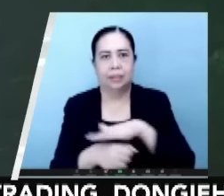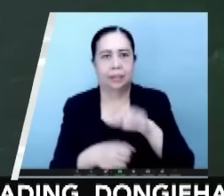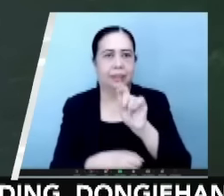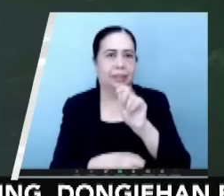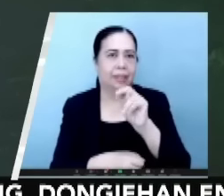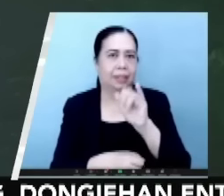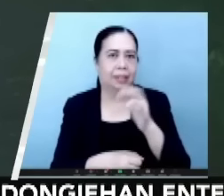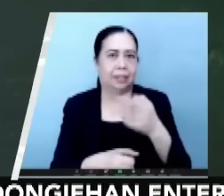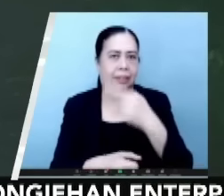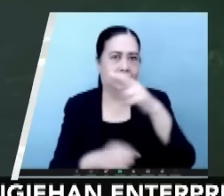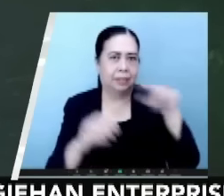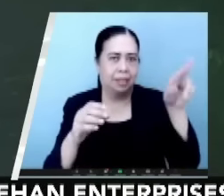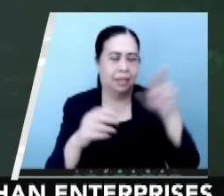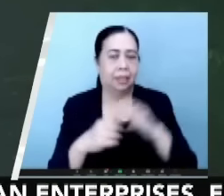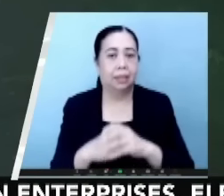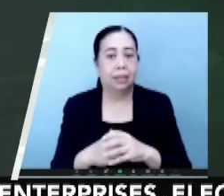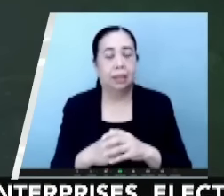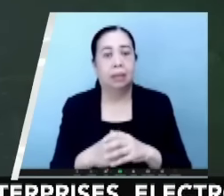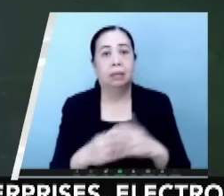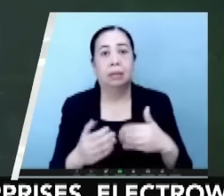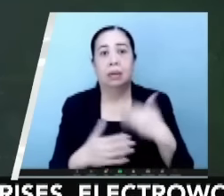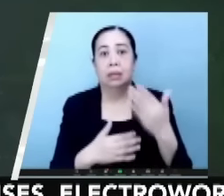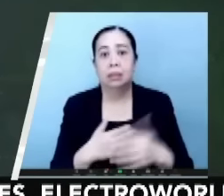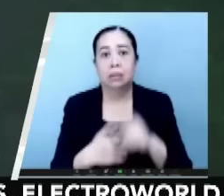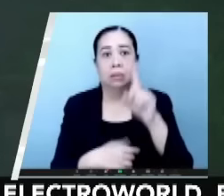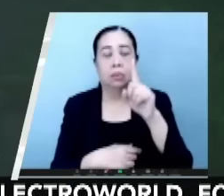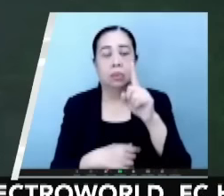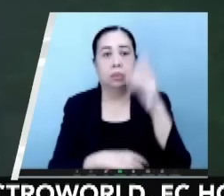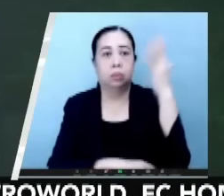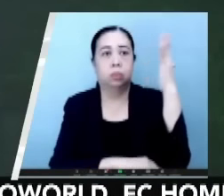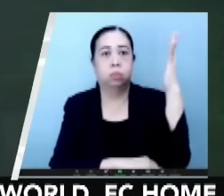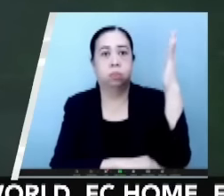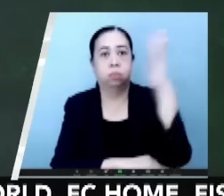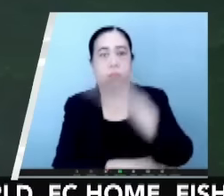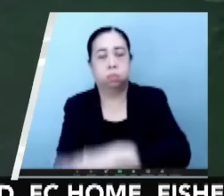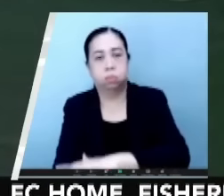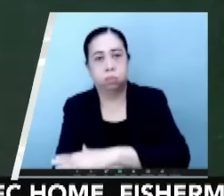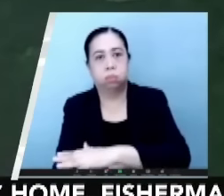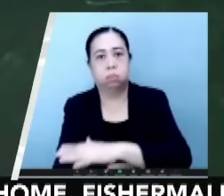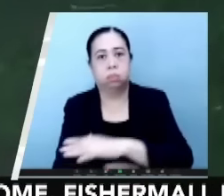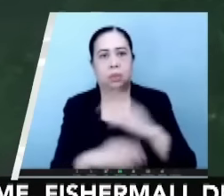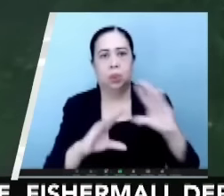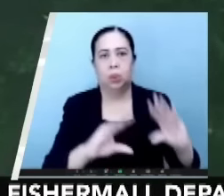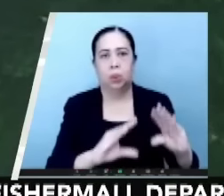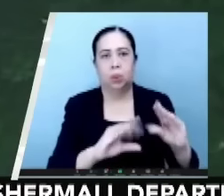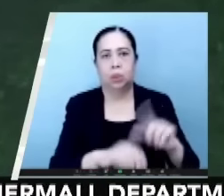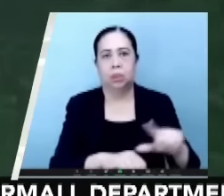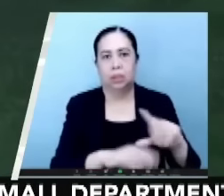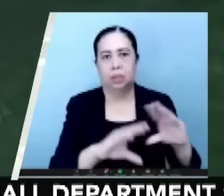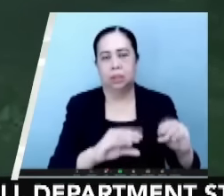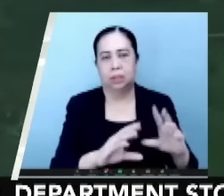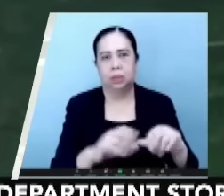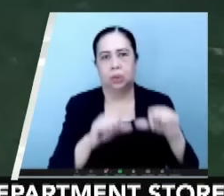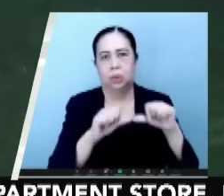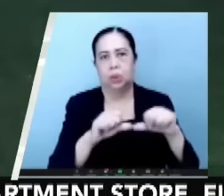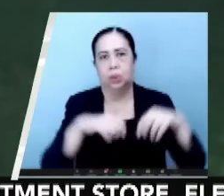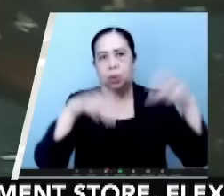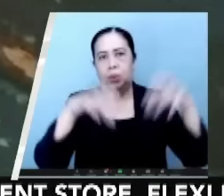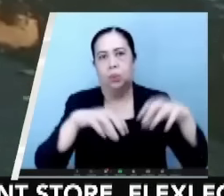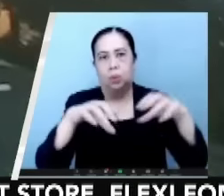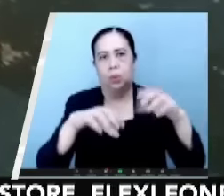Sa Barangay Cuyambay, isang puno ang tumumba sa highway dahil sa paglambot ng lupa bunga ng matinding pag-ulan bandang madaling